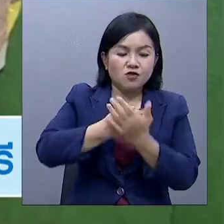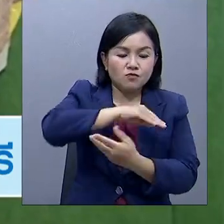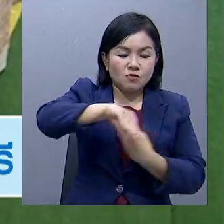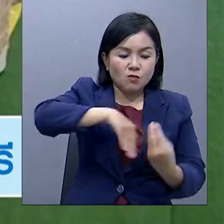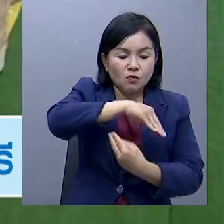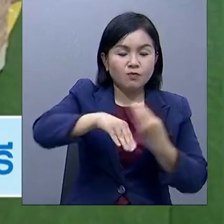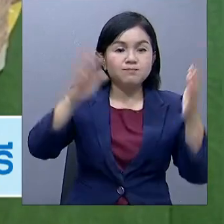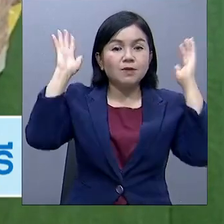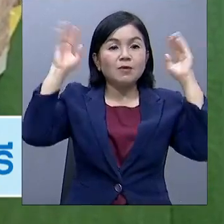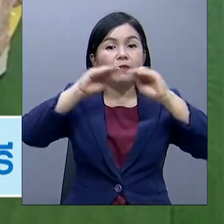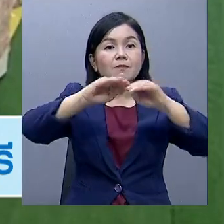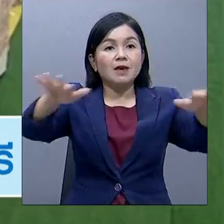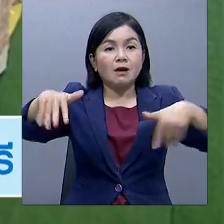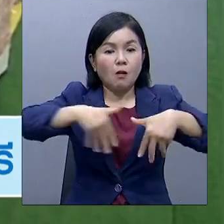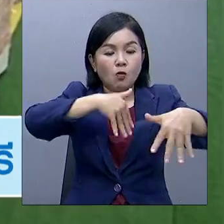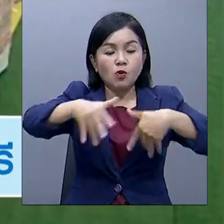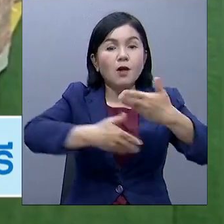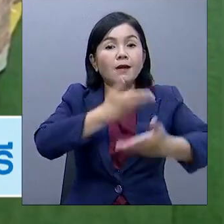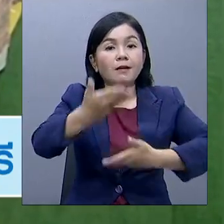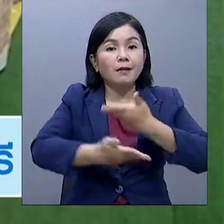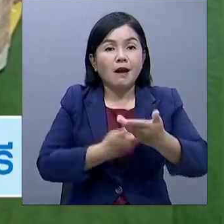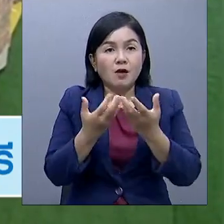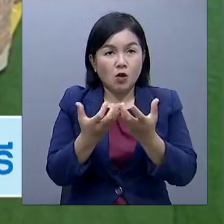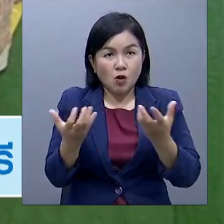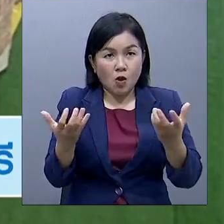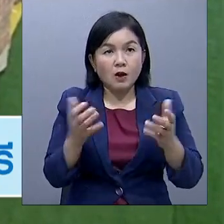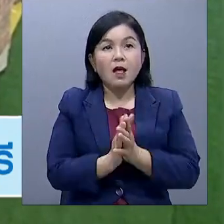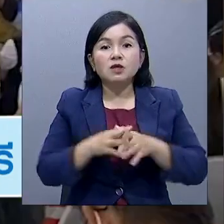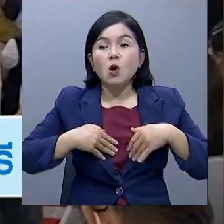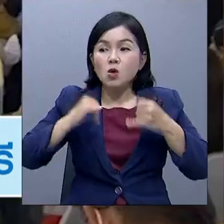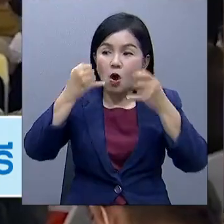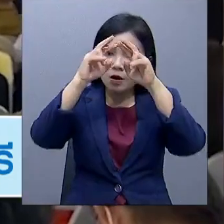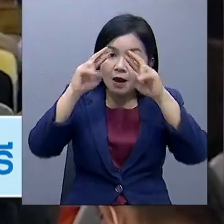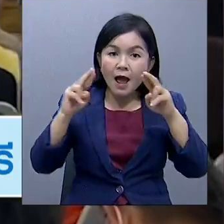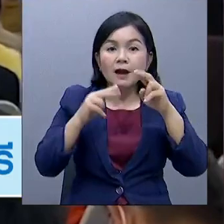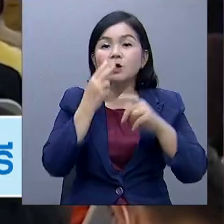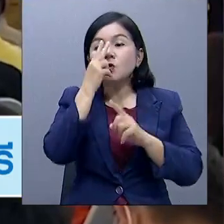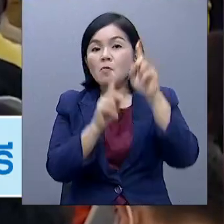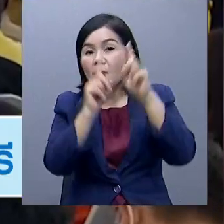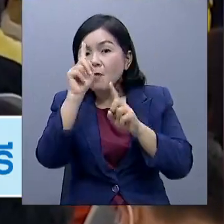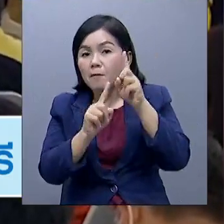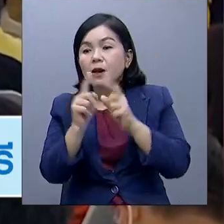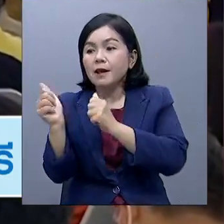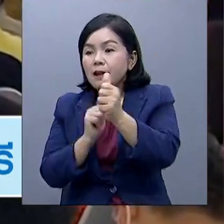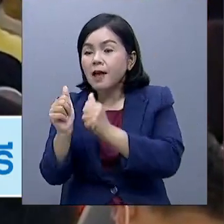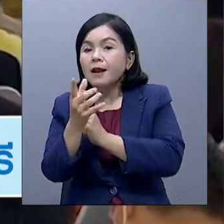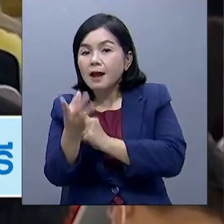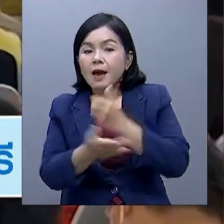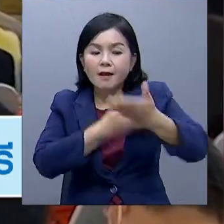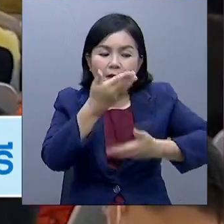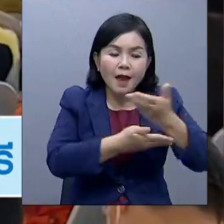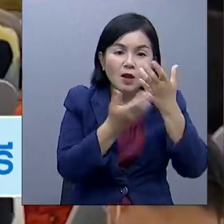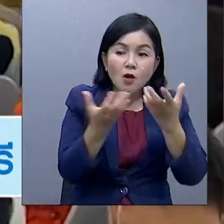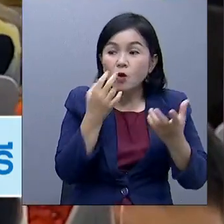การประชาสัมพันธ์สินค้าอีกด้วยค่ะและยังช่วยให้ผู้ประกอบการนะคะได้มีโอกาสสำรวจตลาดรวมไปถึงคู่แข่งเพื่อนำเอาองค์ความรู้เห